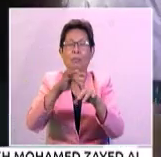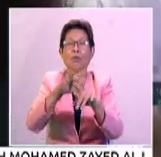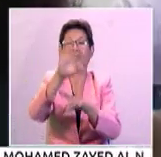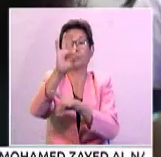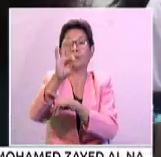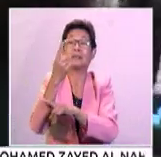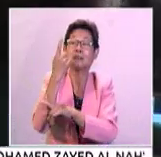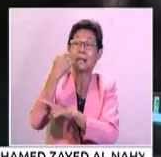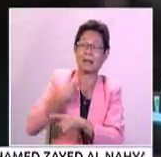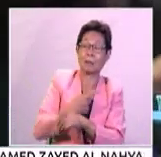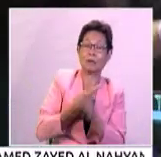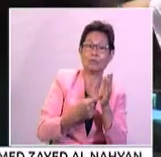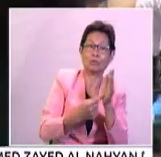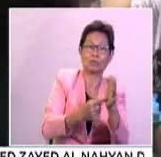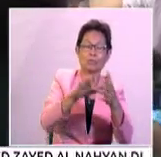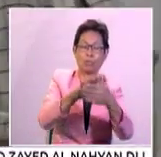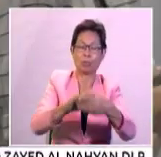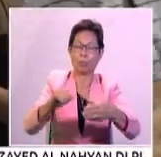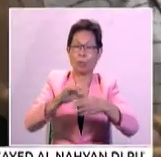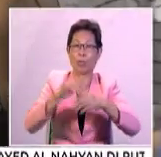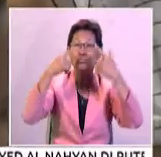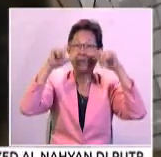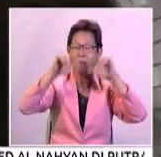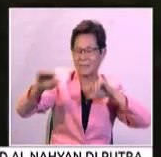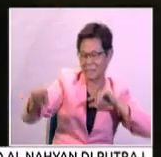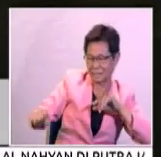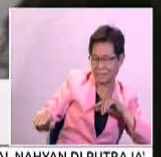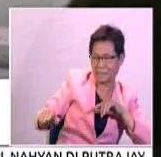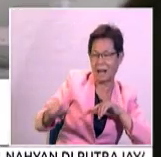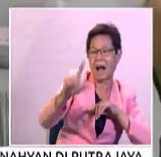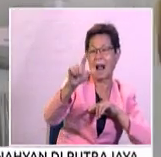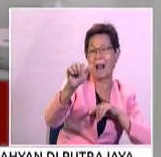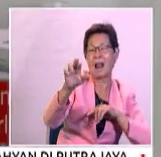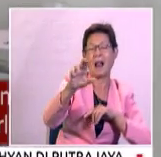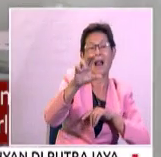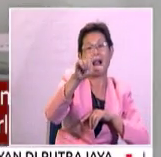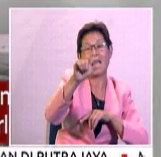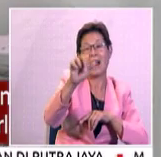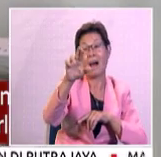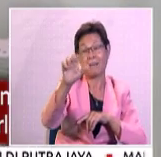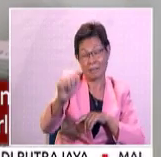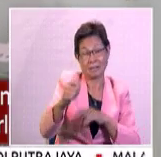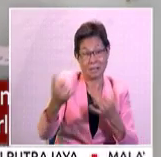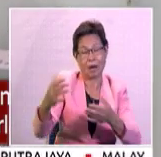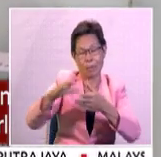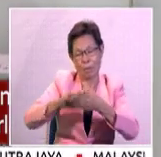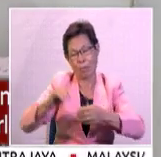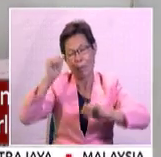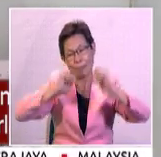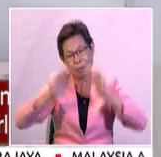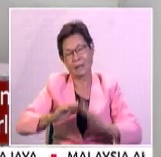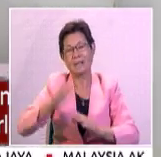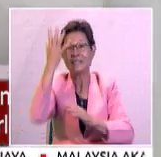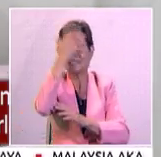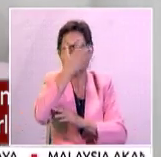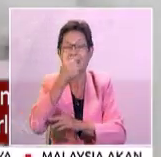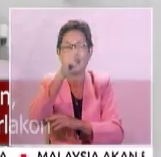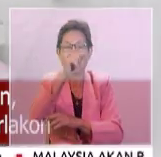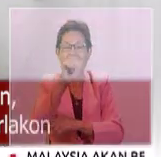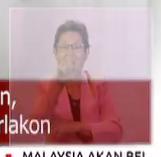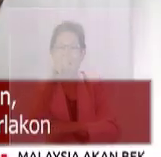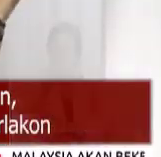Jika tadi kami paparkan kisah selebriti cilik Lara Alana, ini pula kami bawakan kisah pelakon jelita Nadia